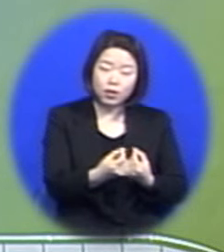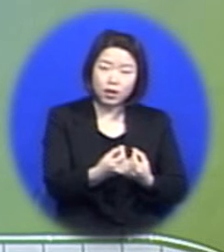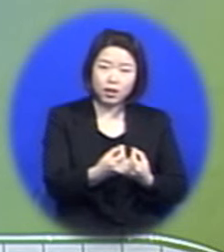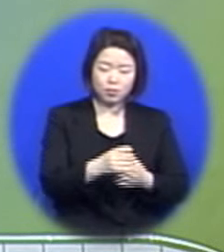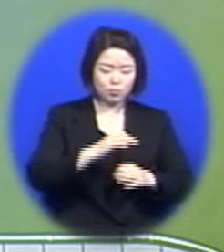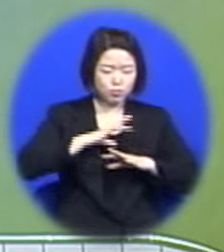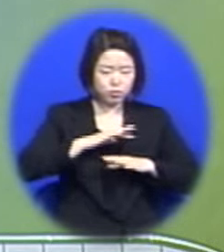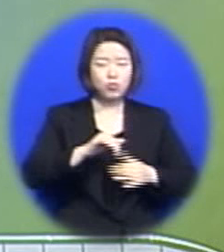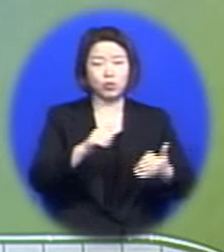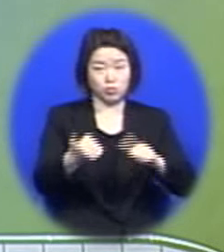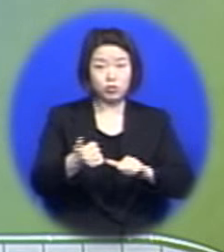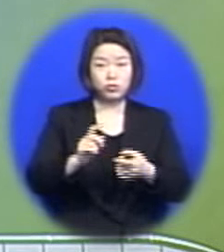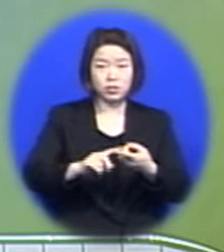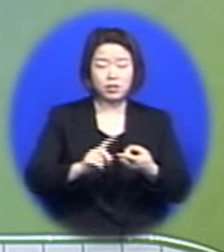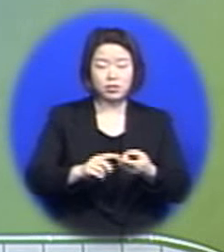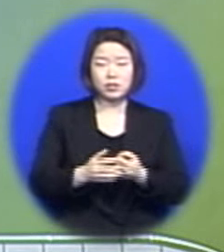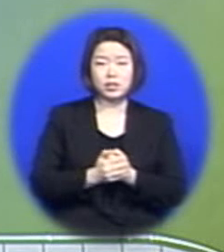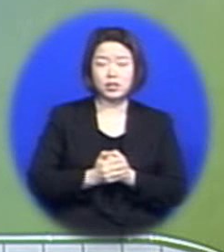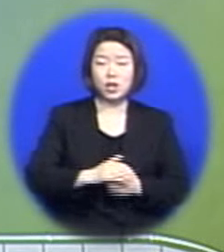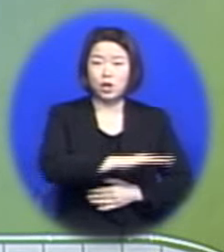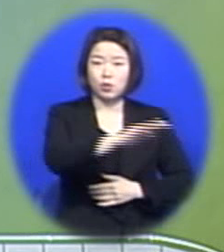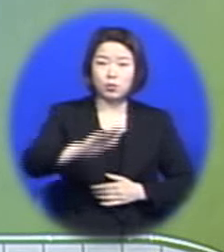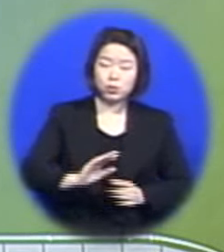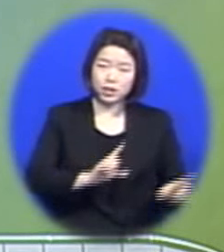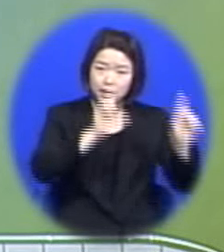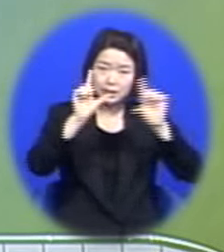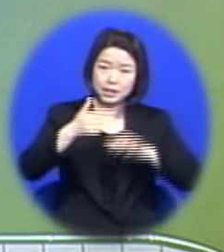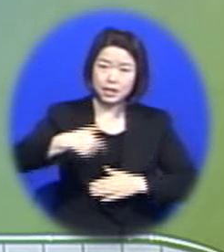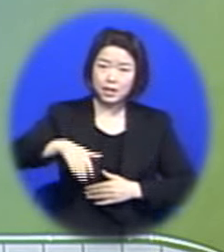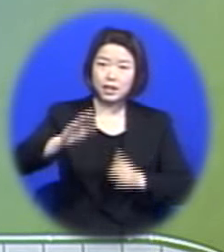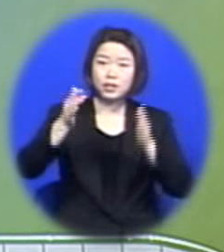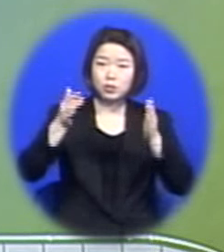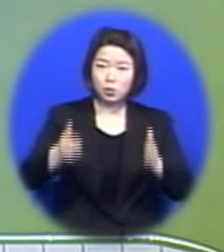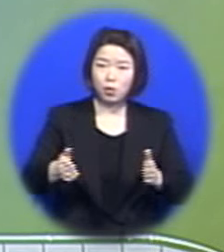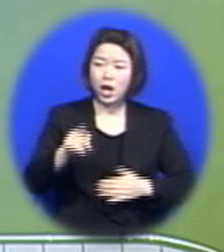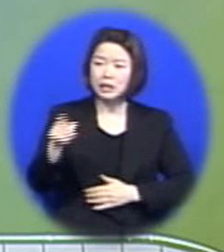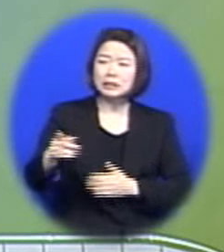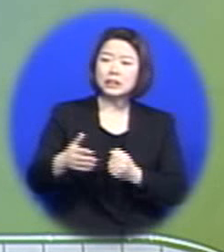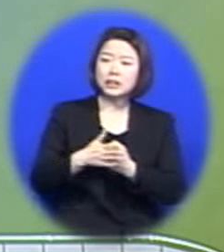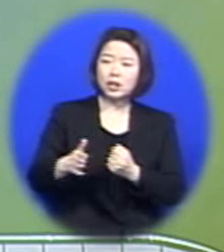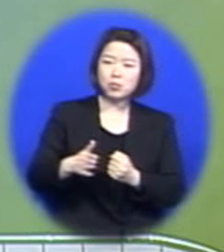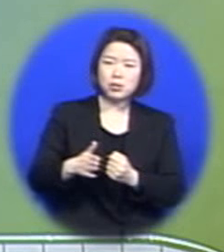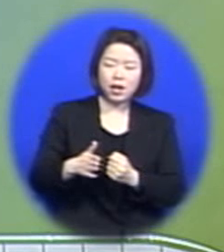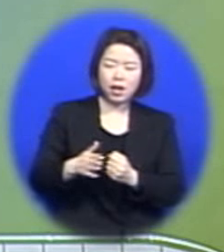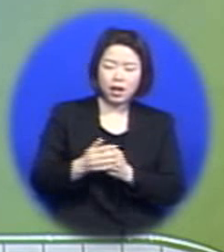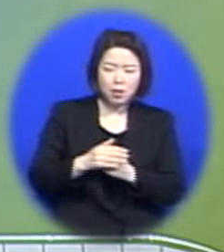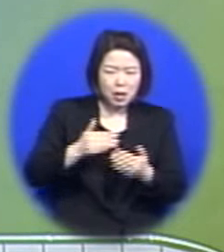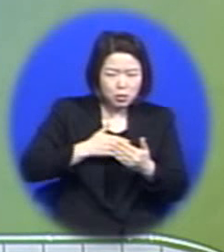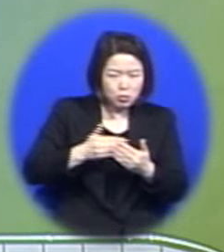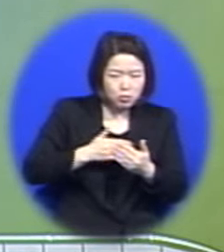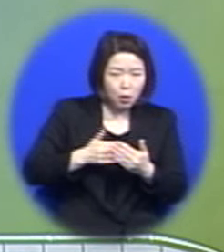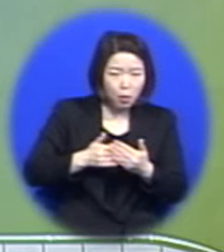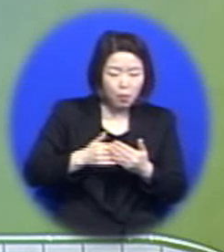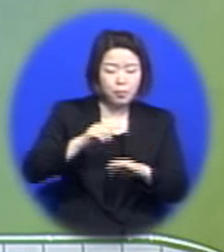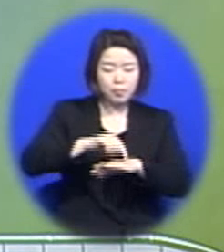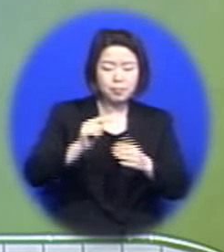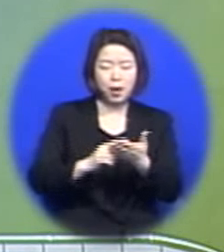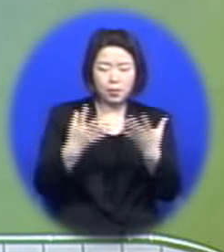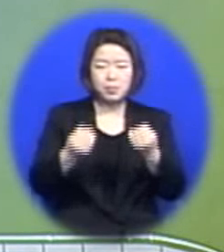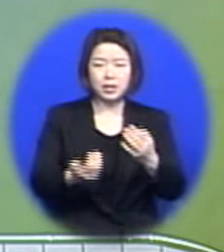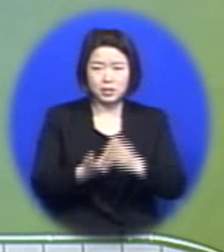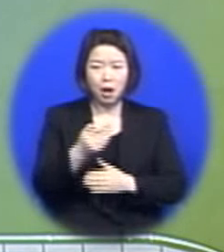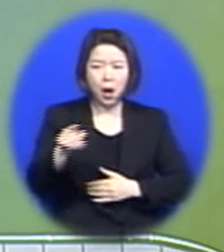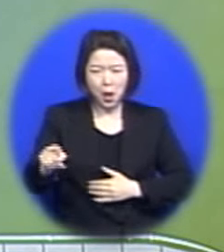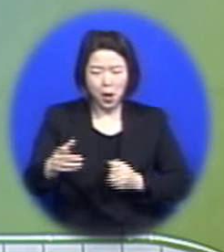게. 우리가 세상 살아가는 동안에 결국은 그것 때문에 꼼짝 못 하는 거고, 그것 때문에 두려워하는 거고, 그것